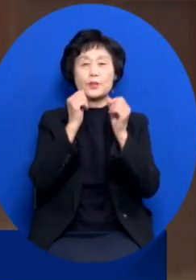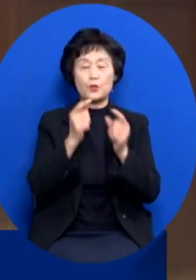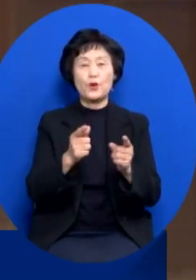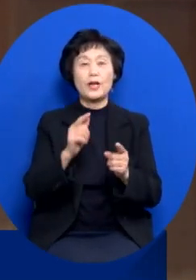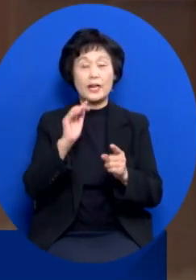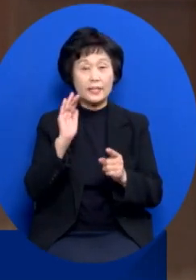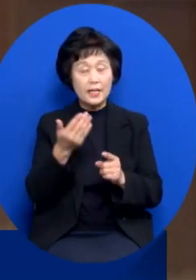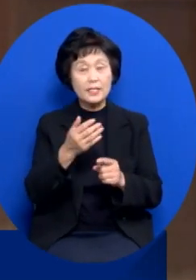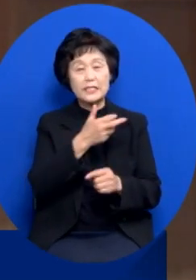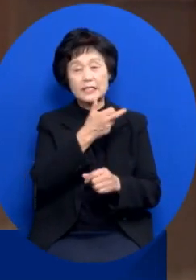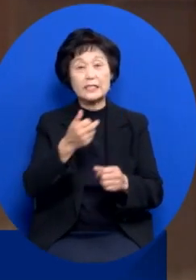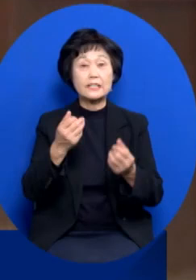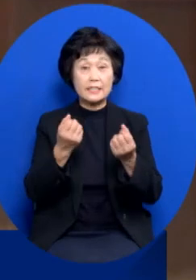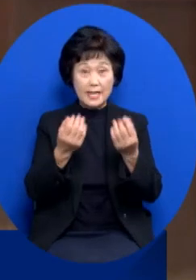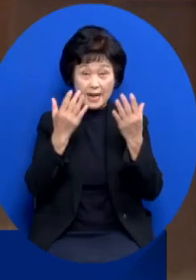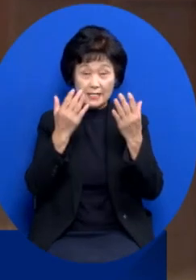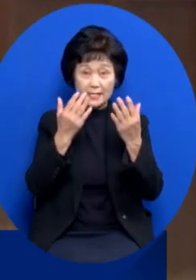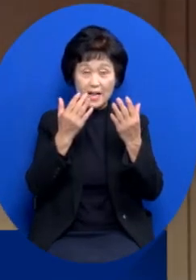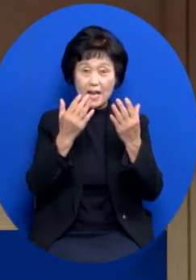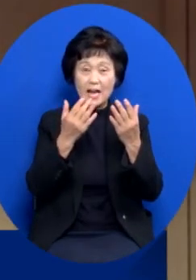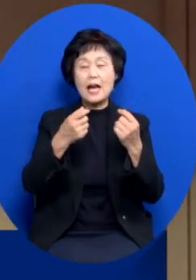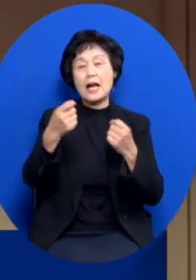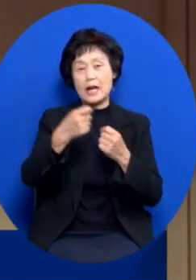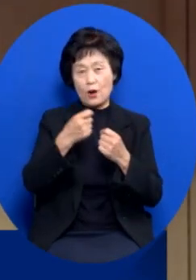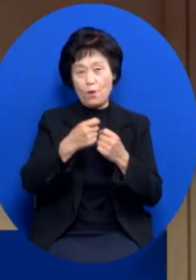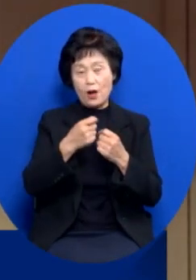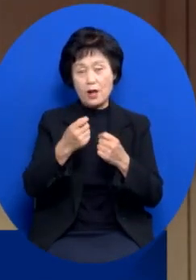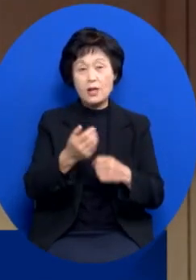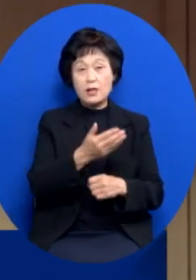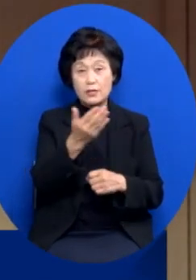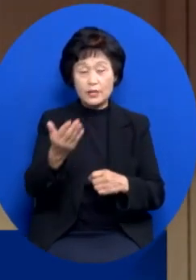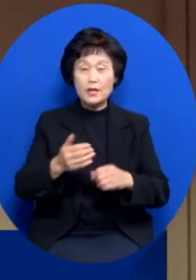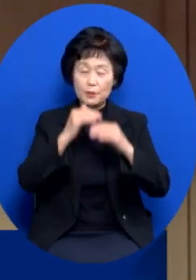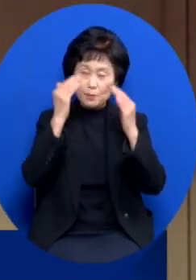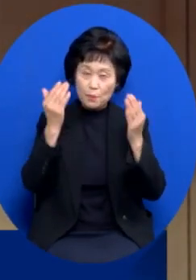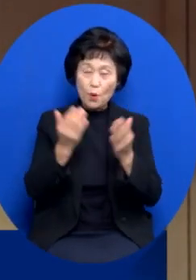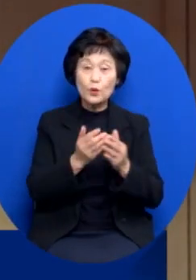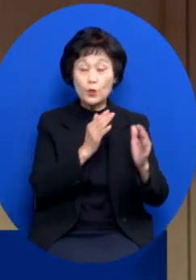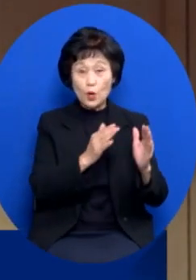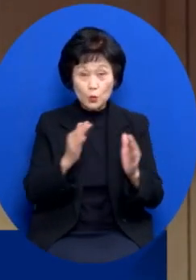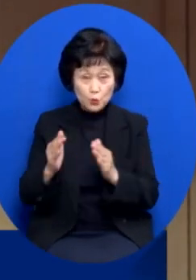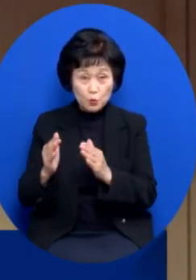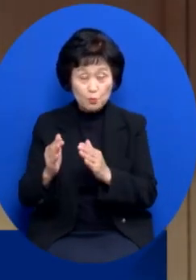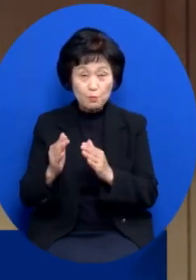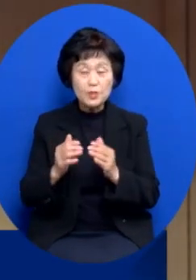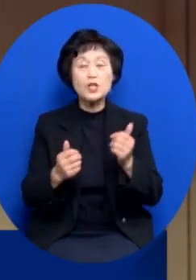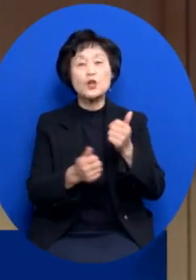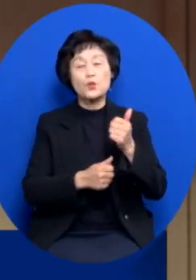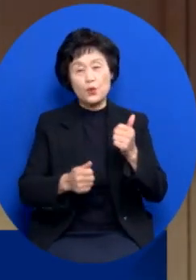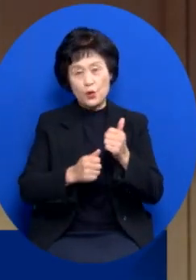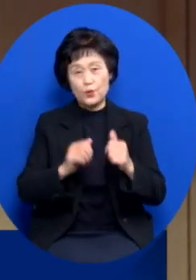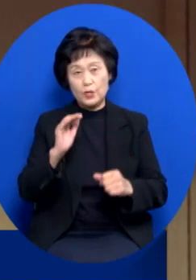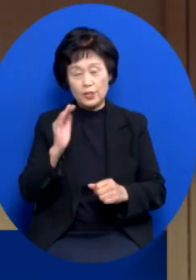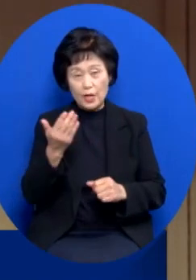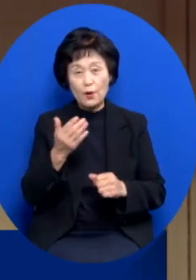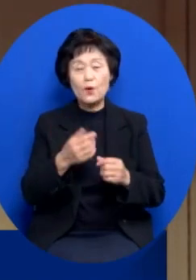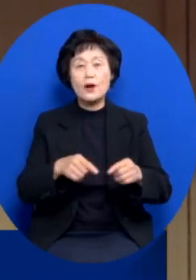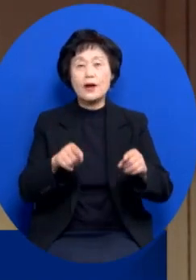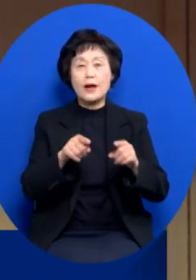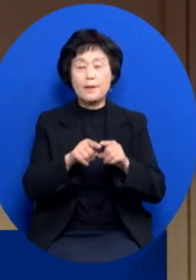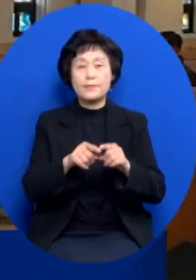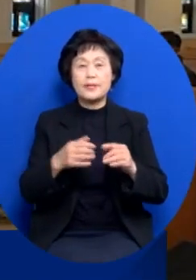큰 행사를 우리 눈앞에 두고 여러분 모두가 준비위원이고 특히 노회가 동원돼야